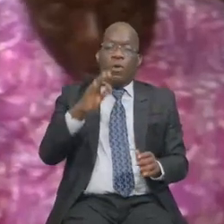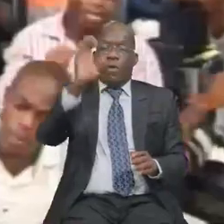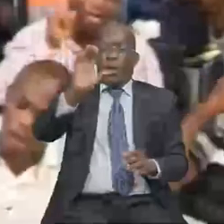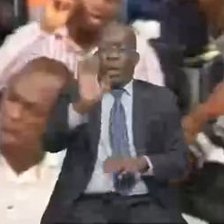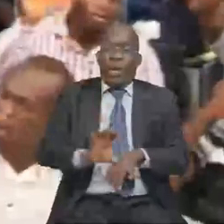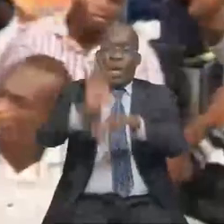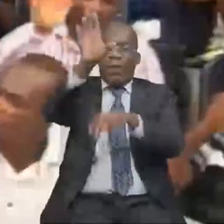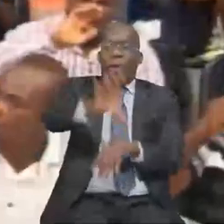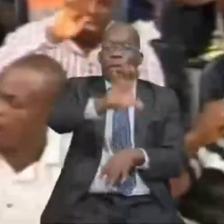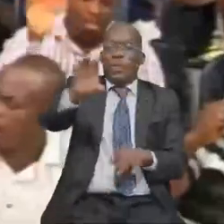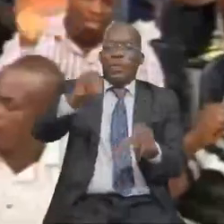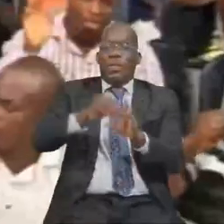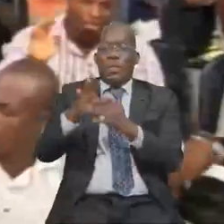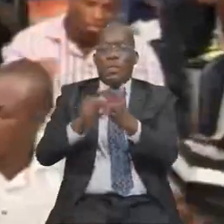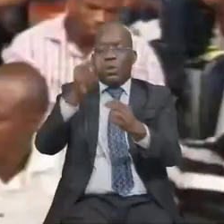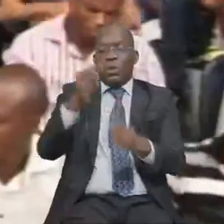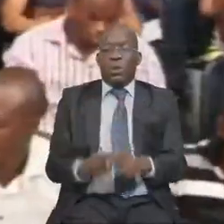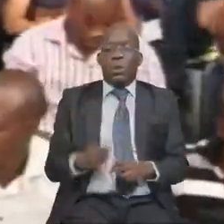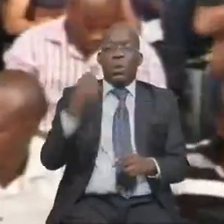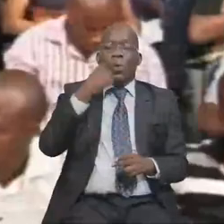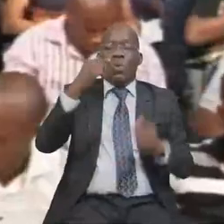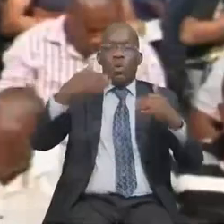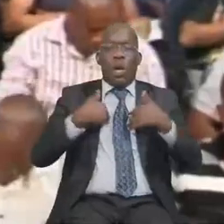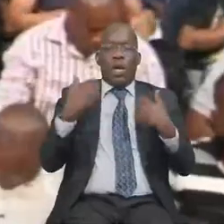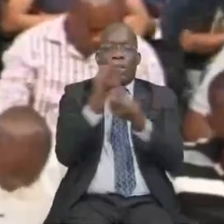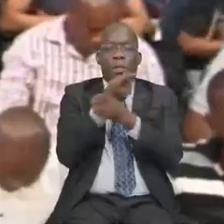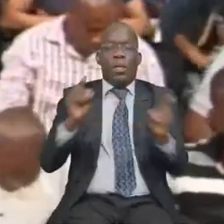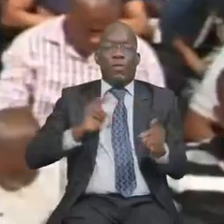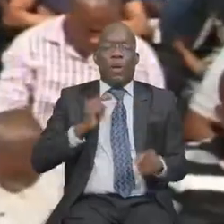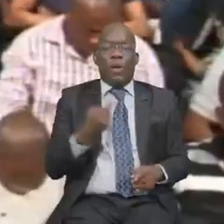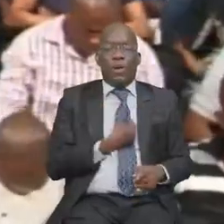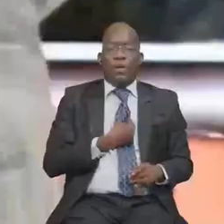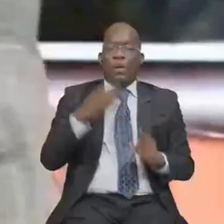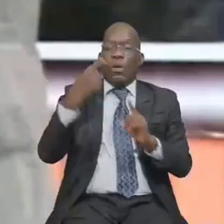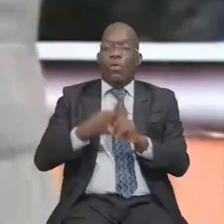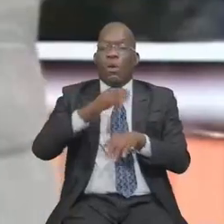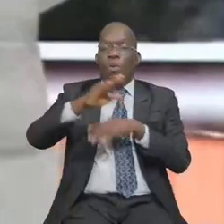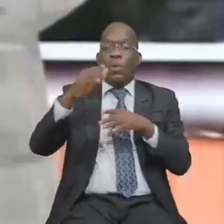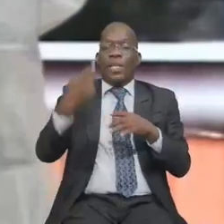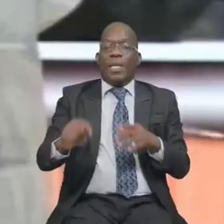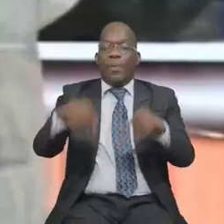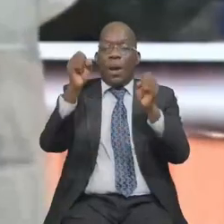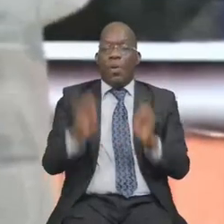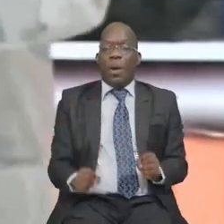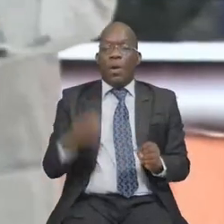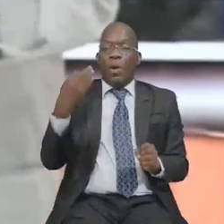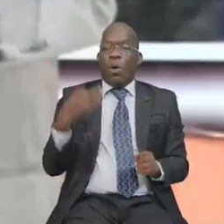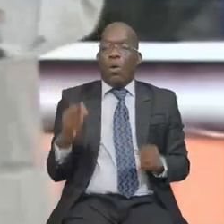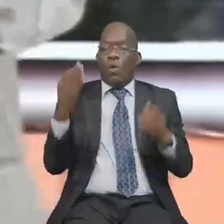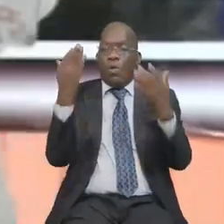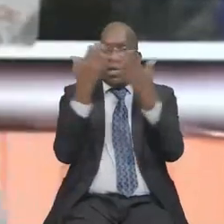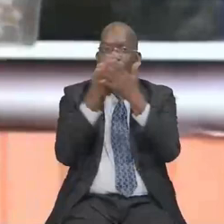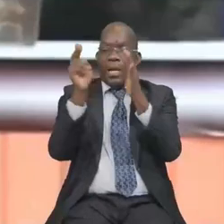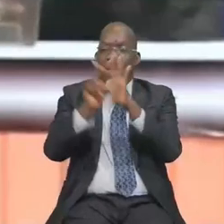Jésus. Qui nous a délivrés de la puissance des ténèbres. Toutes ces puissances